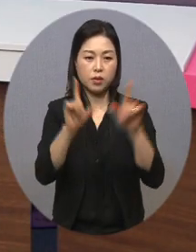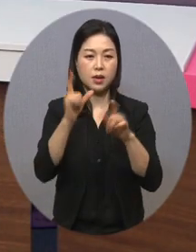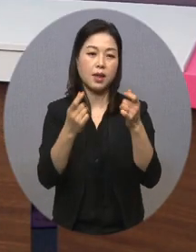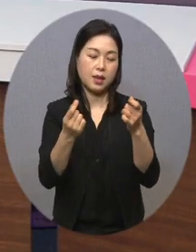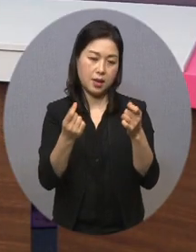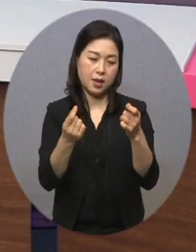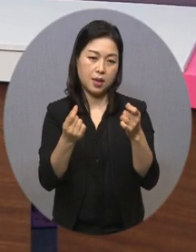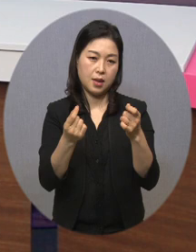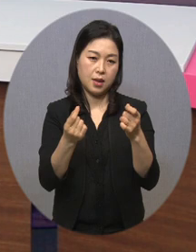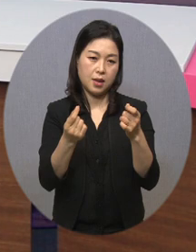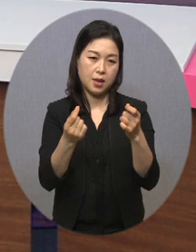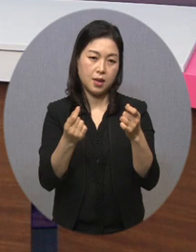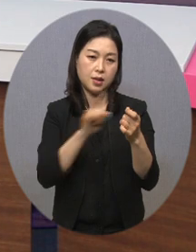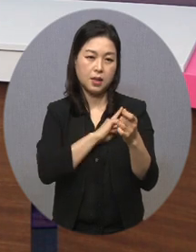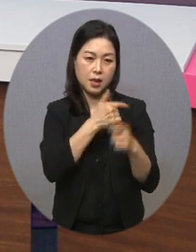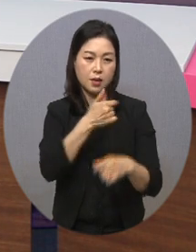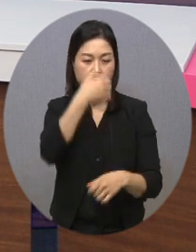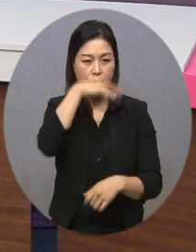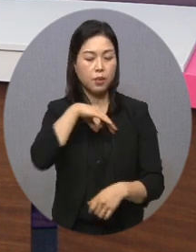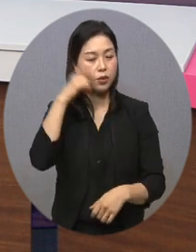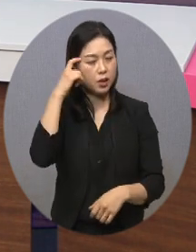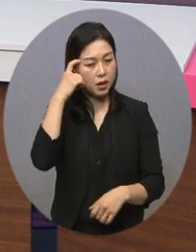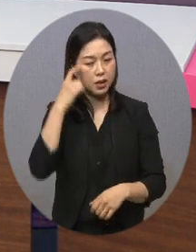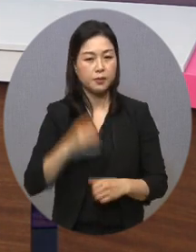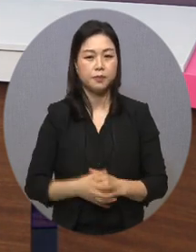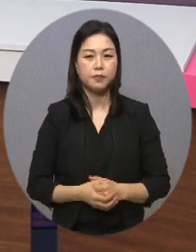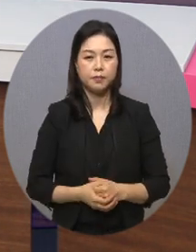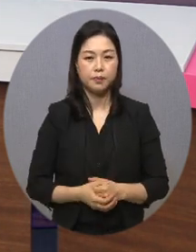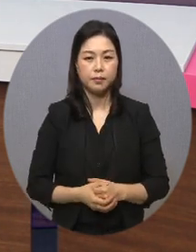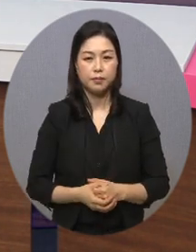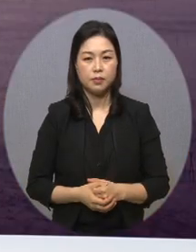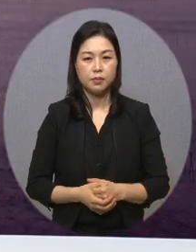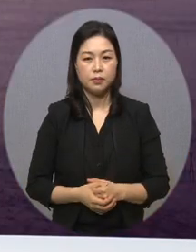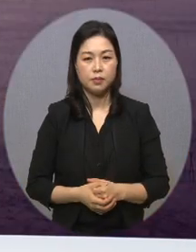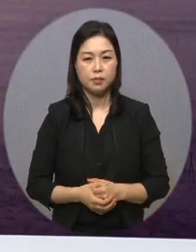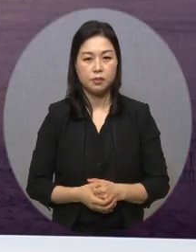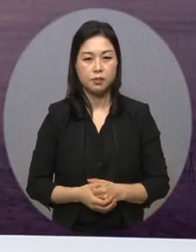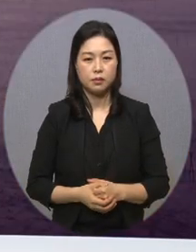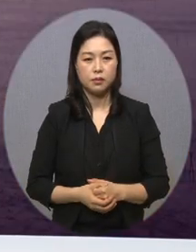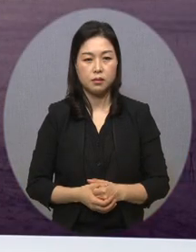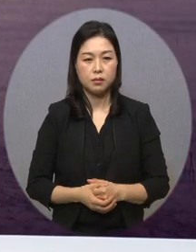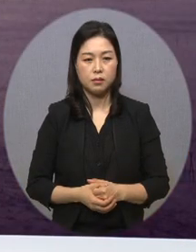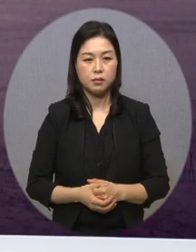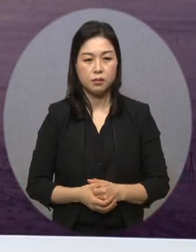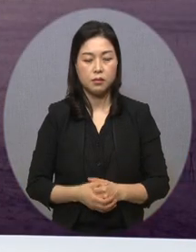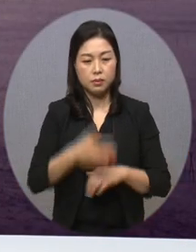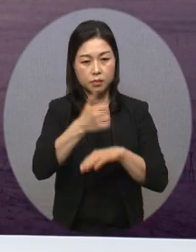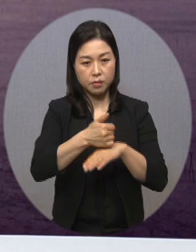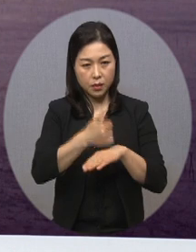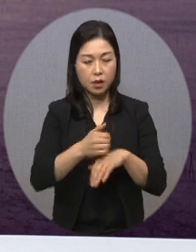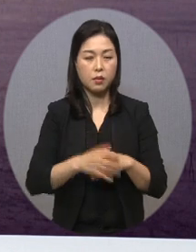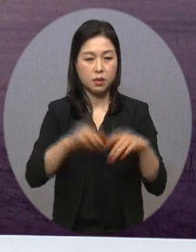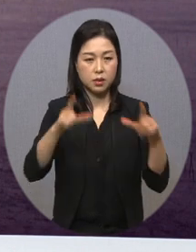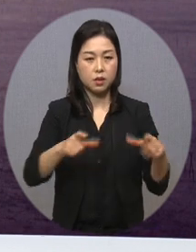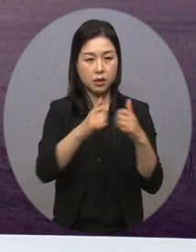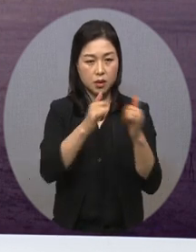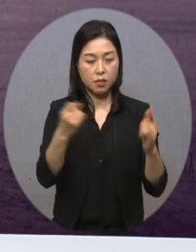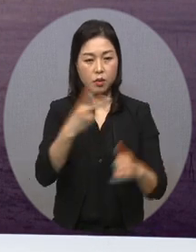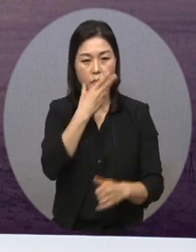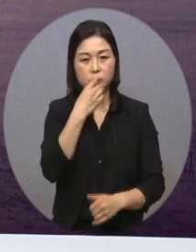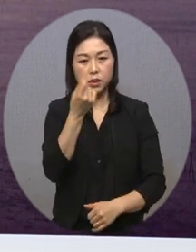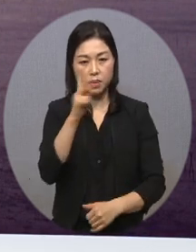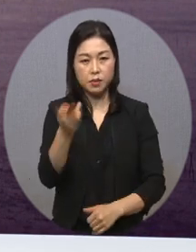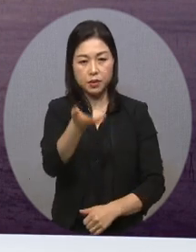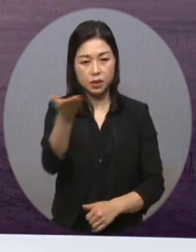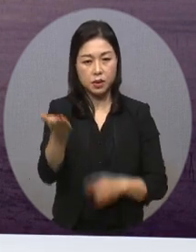같아서 그걸 가장 큰 보람으로 생각하고 있습니다. 네. 네, 끝으로 도민과 복지TV